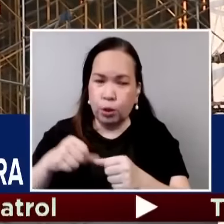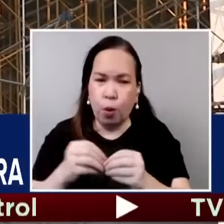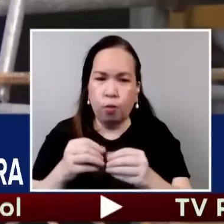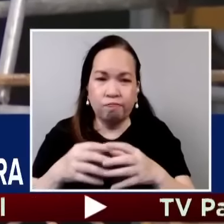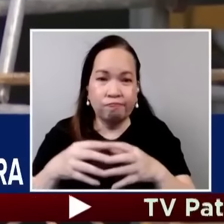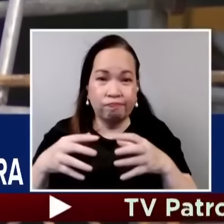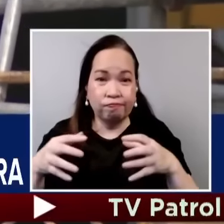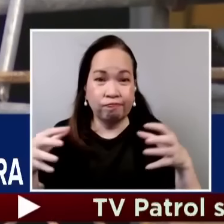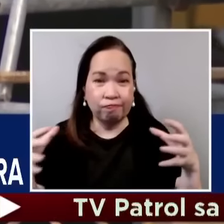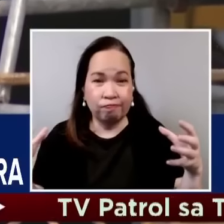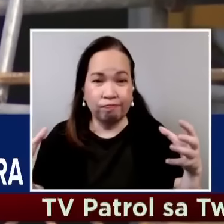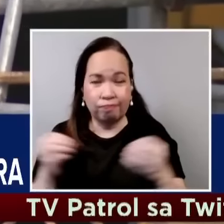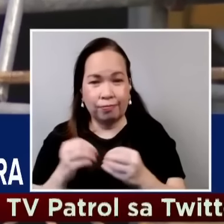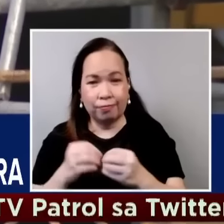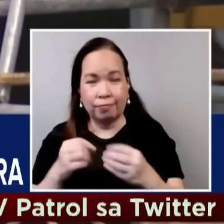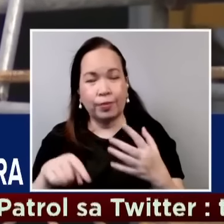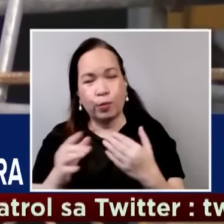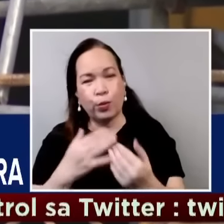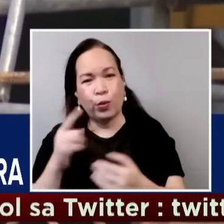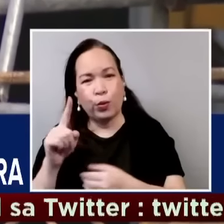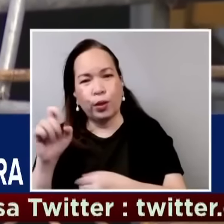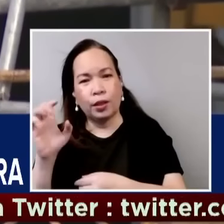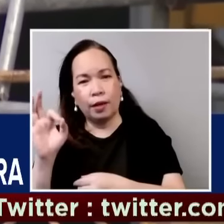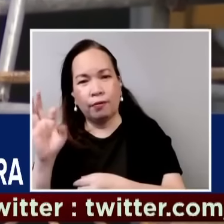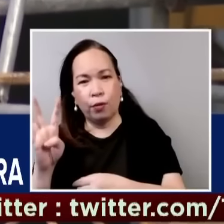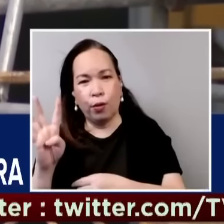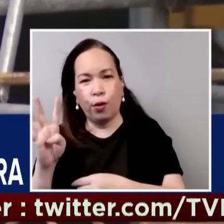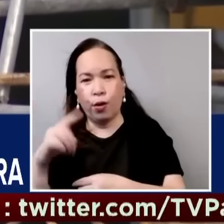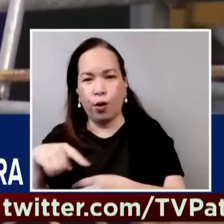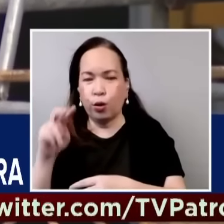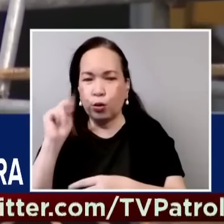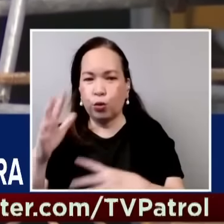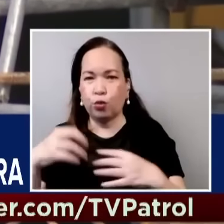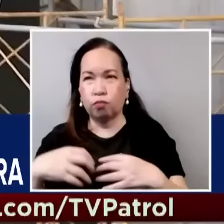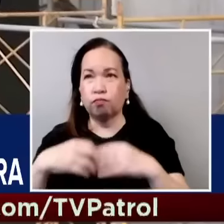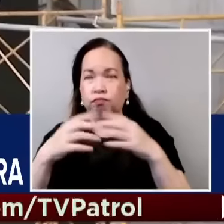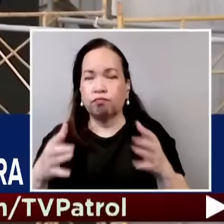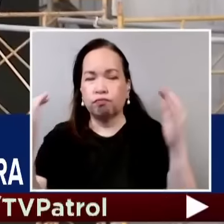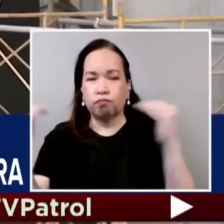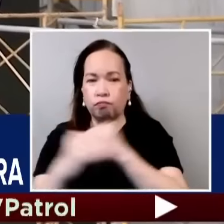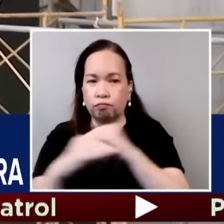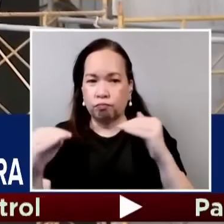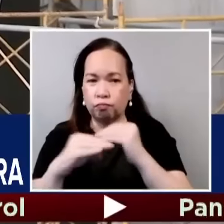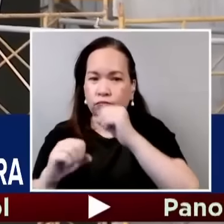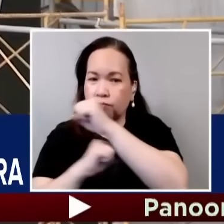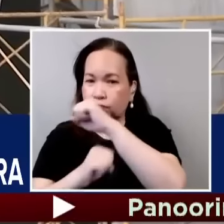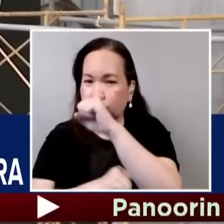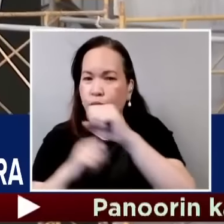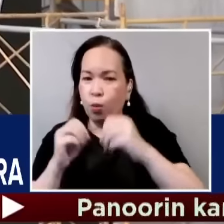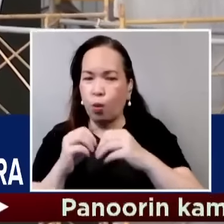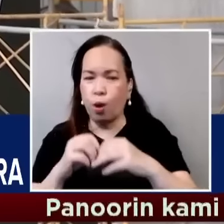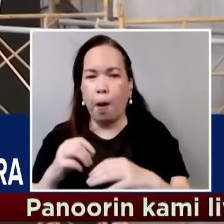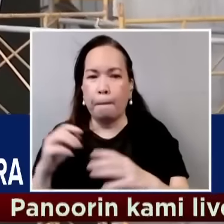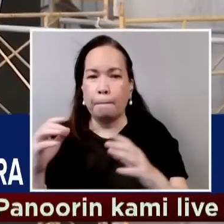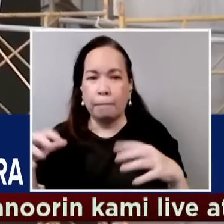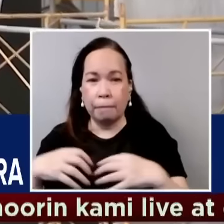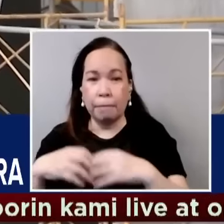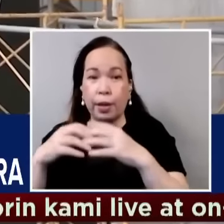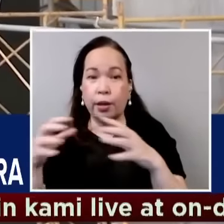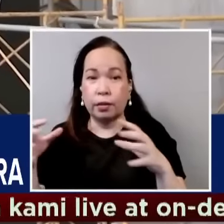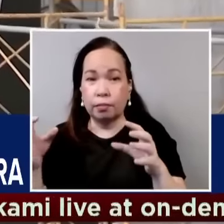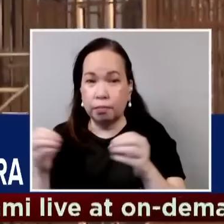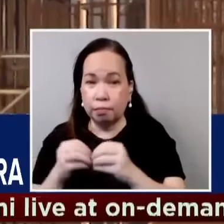mga ito. Nasa 194 ang bagong infrastructure project sa ilalim ng kanyang Build Better More program, kung saan higit